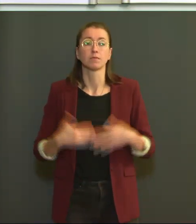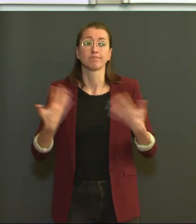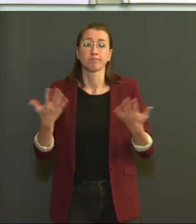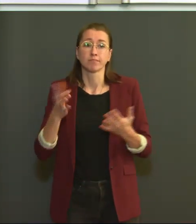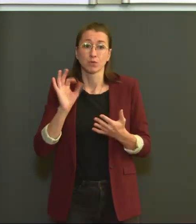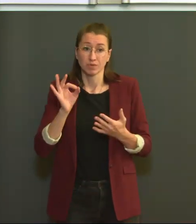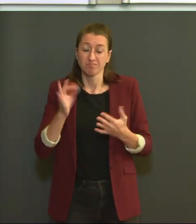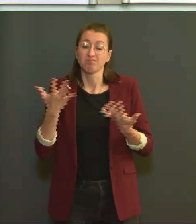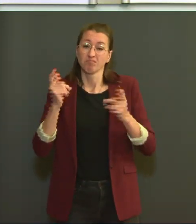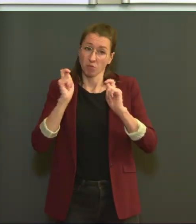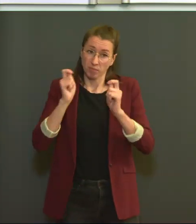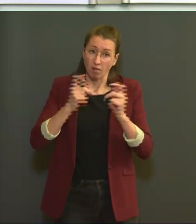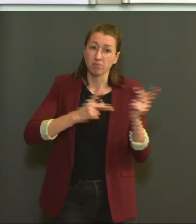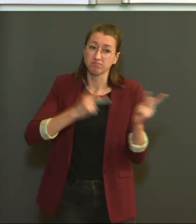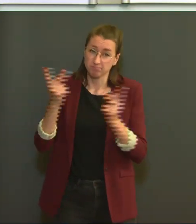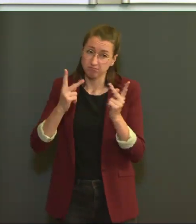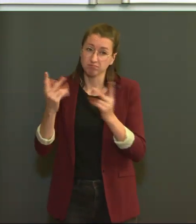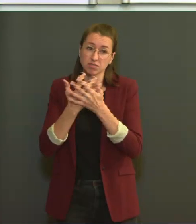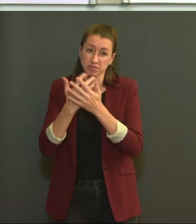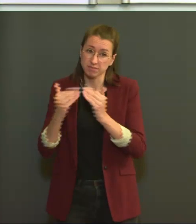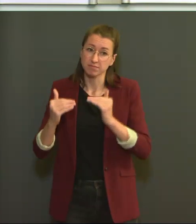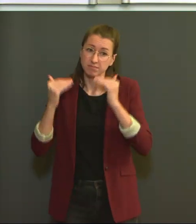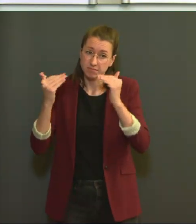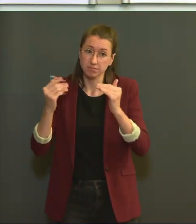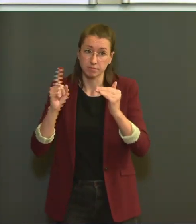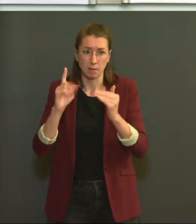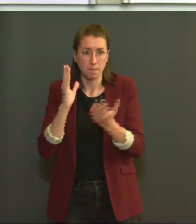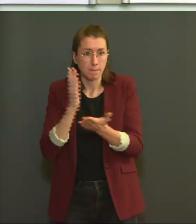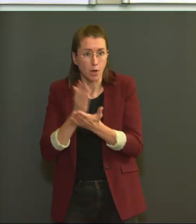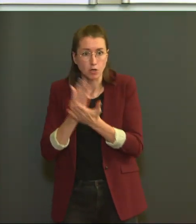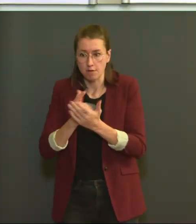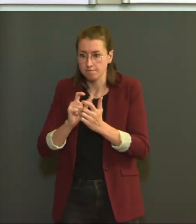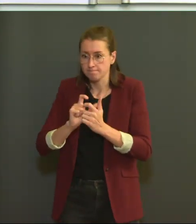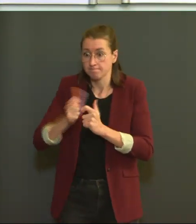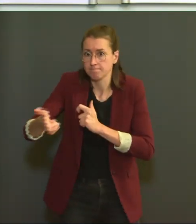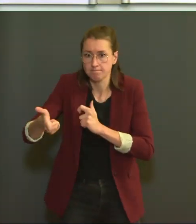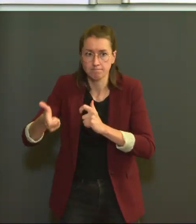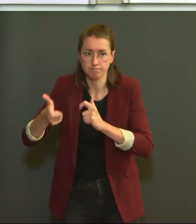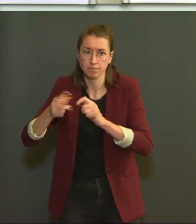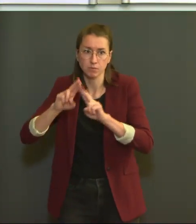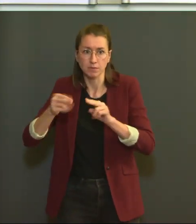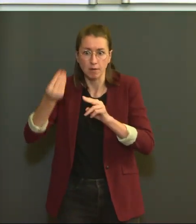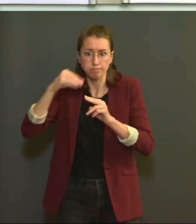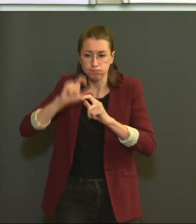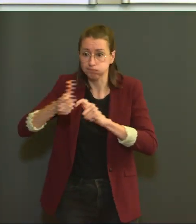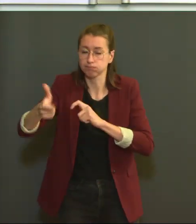donc pas se traduire pour l'instant en une augmentation des décès.